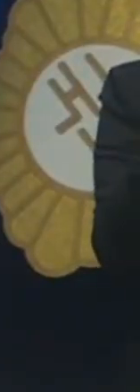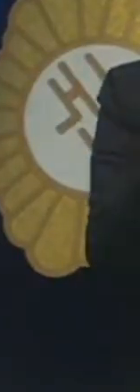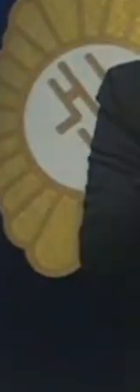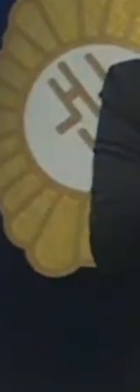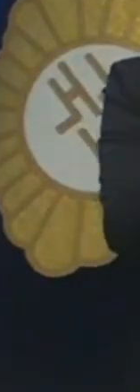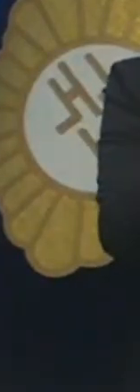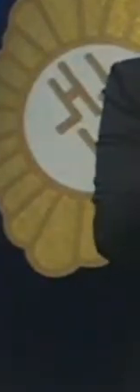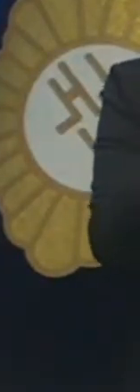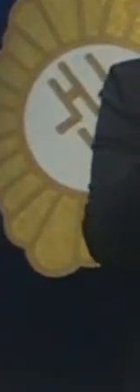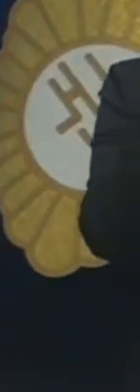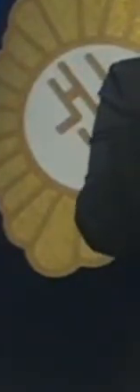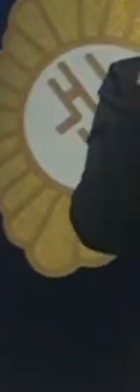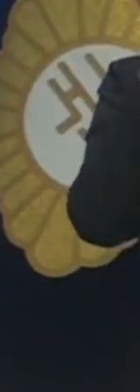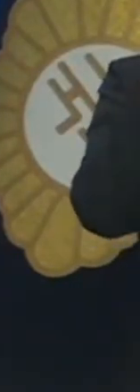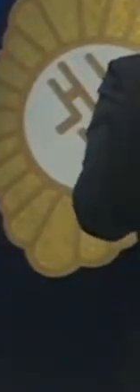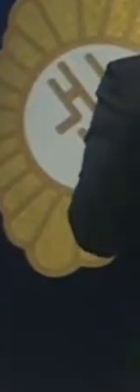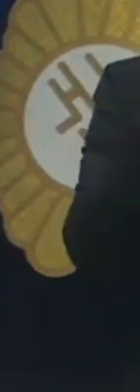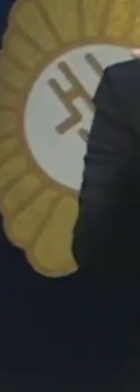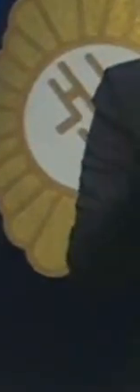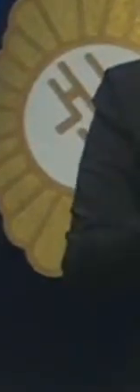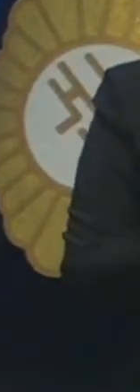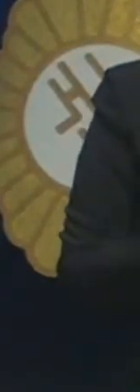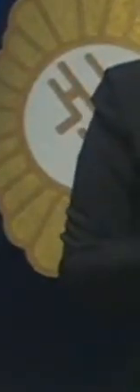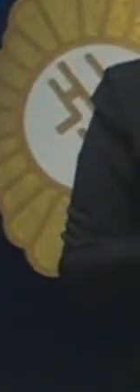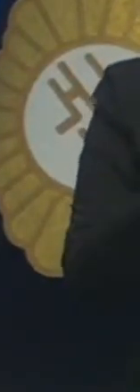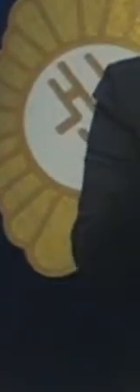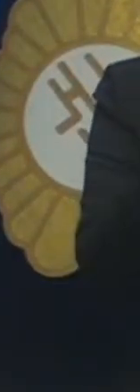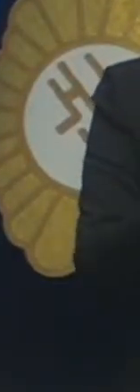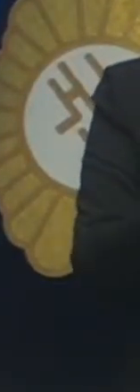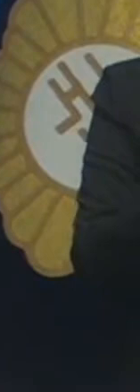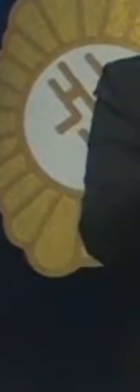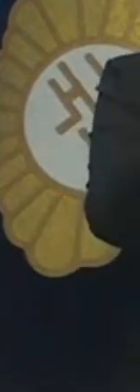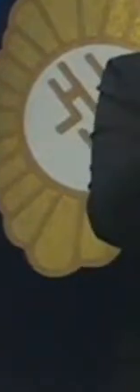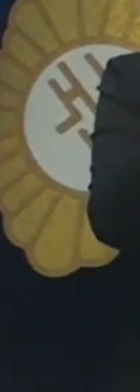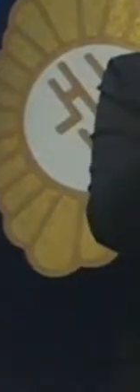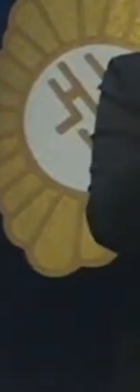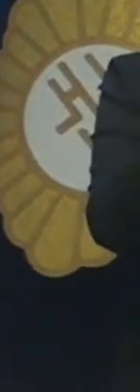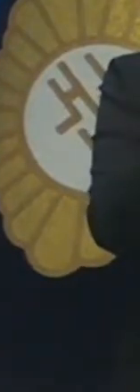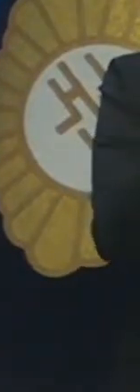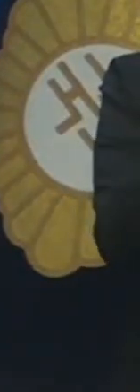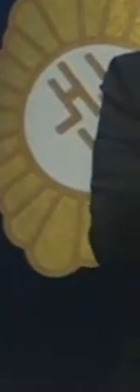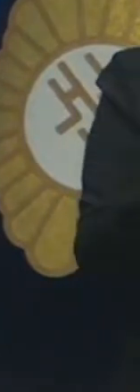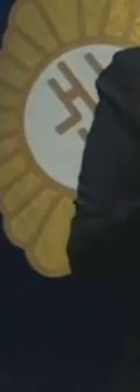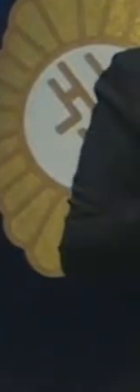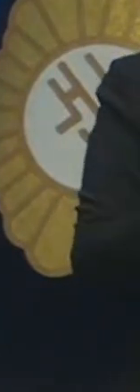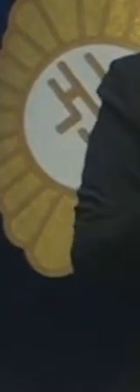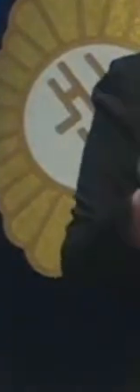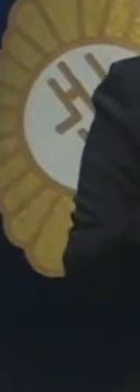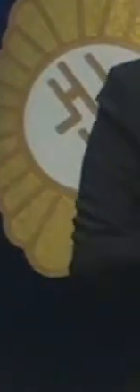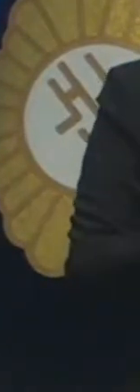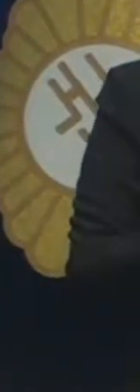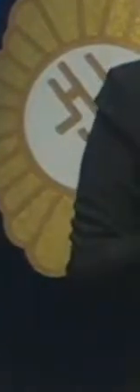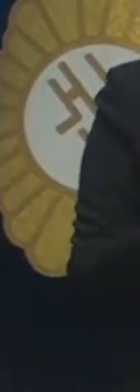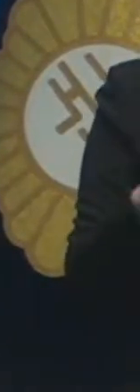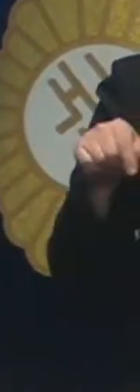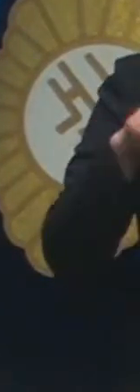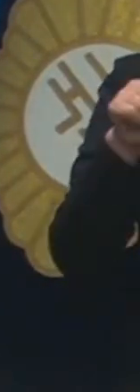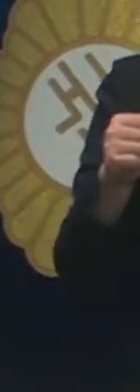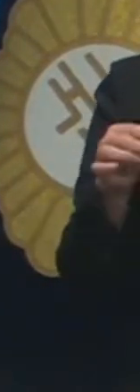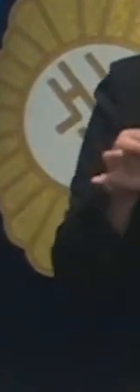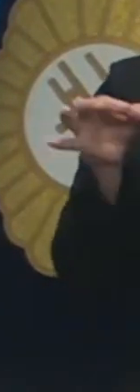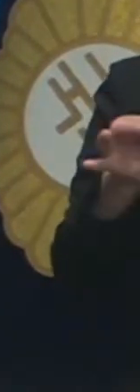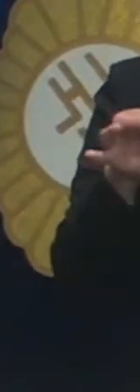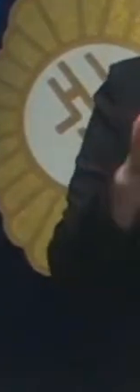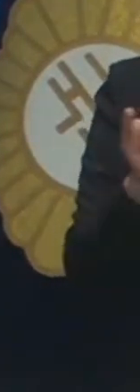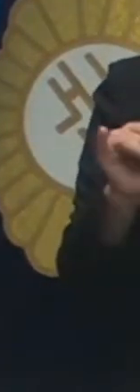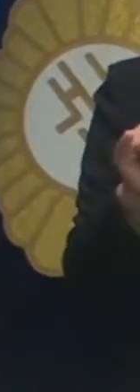넘었습니다. 협력사 포함 벌써 1만여 명의 우리 노동자들과 입점업체들이 일자리를